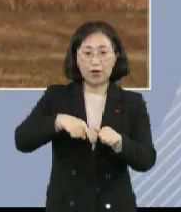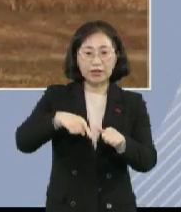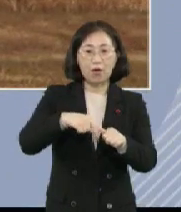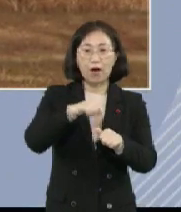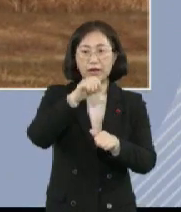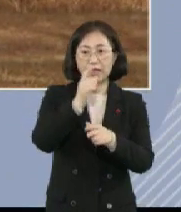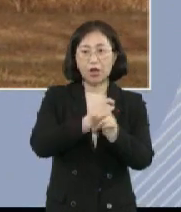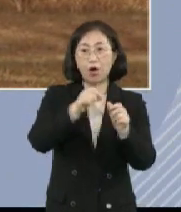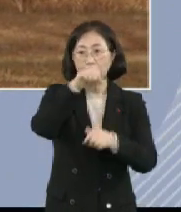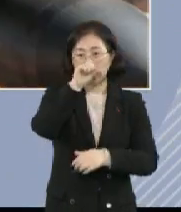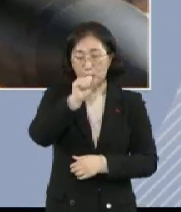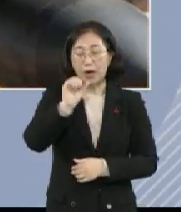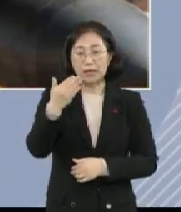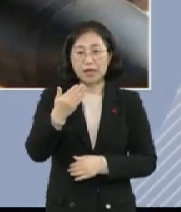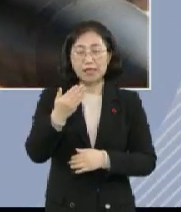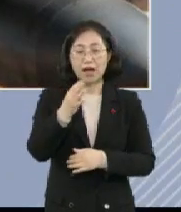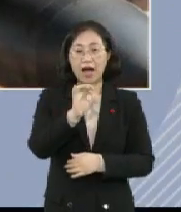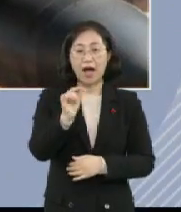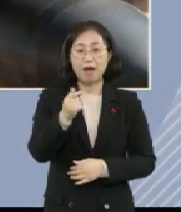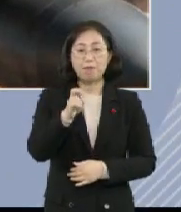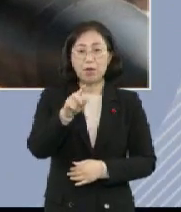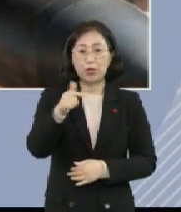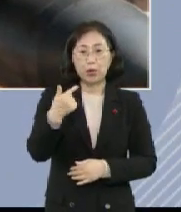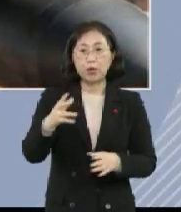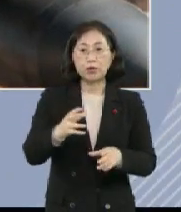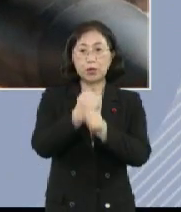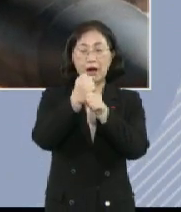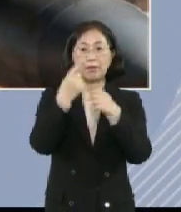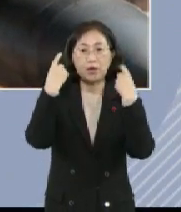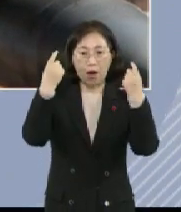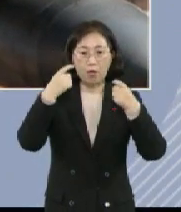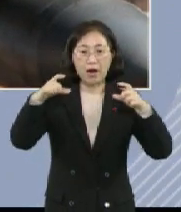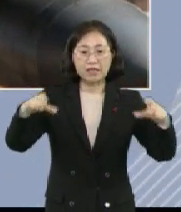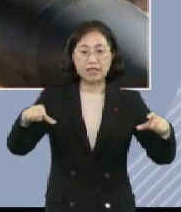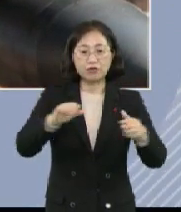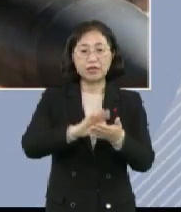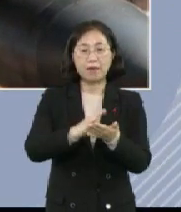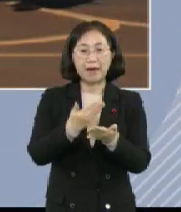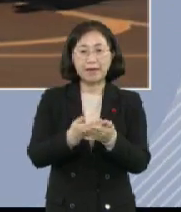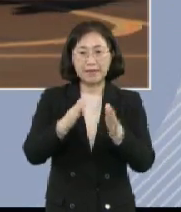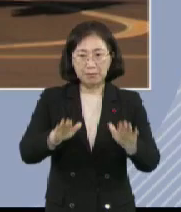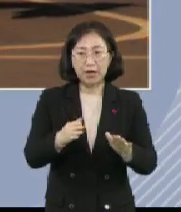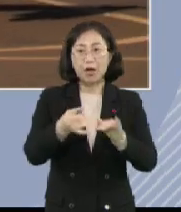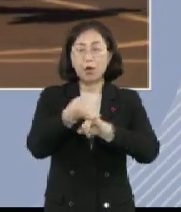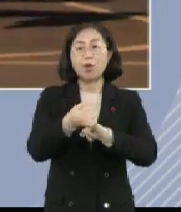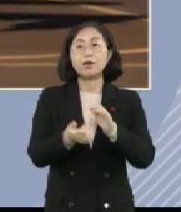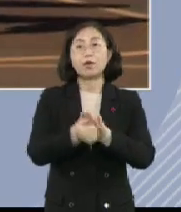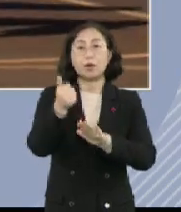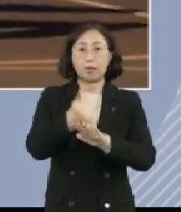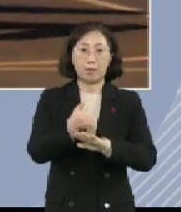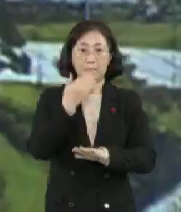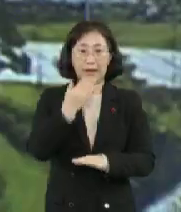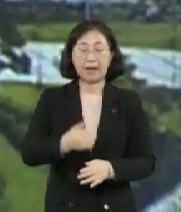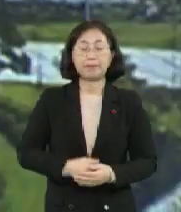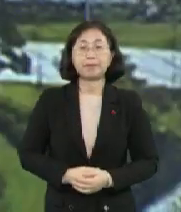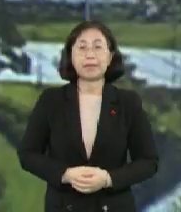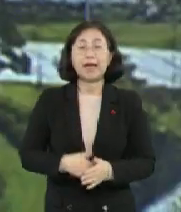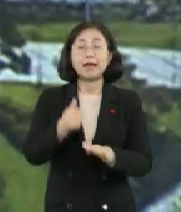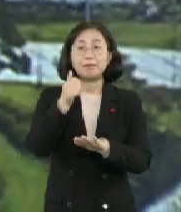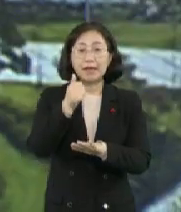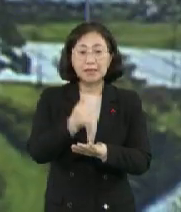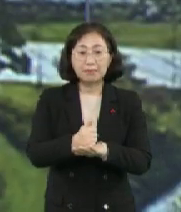해서 안면도 관광지 종합계획은 이번에야말로 반드시 성공할 것이라는 확신하고 있습니다. 네. 마지막으로